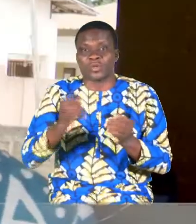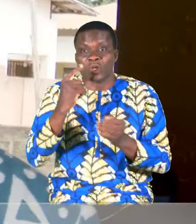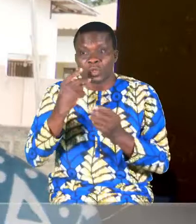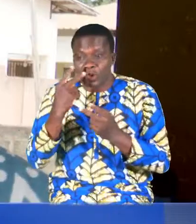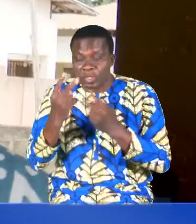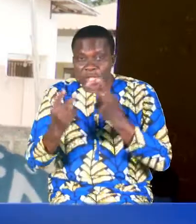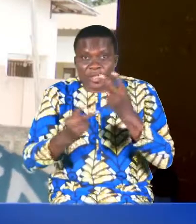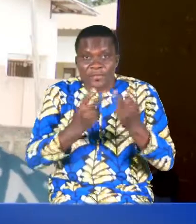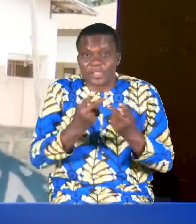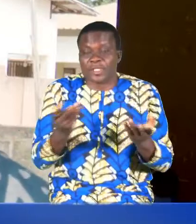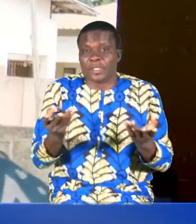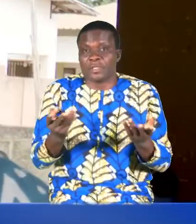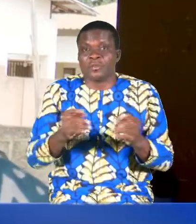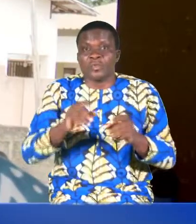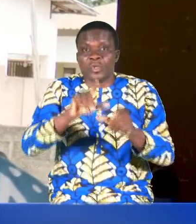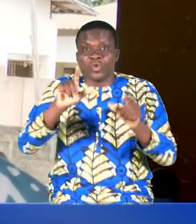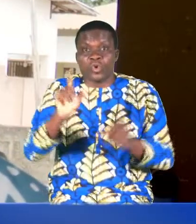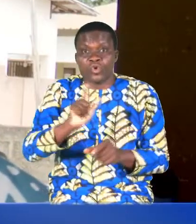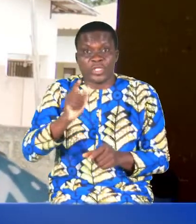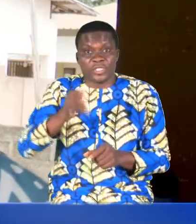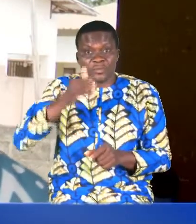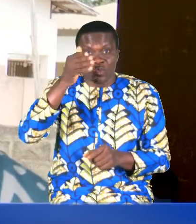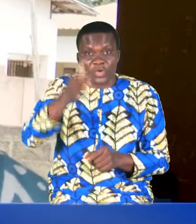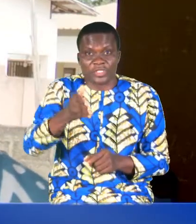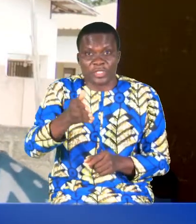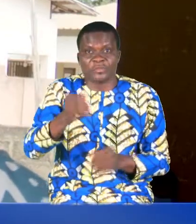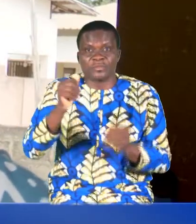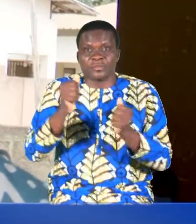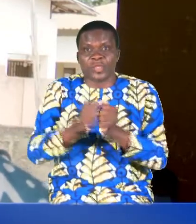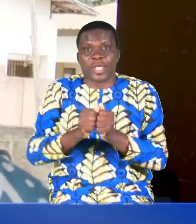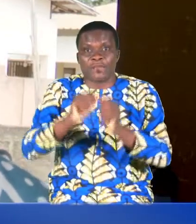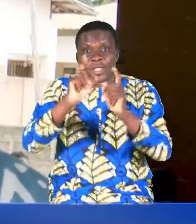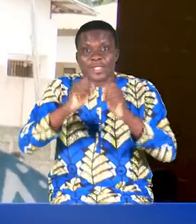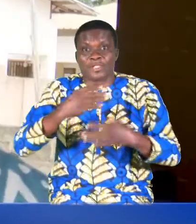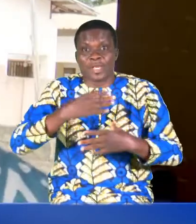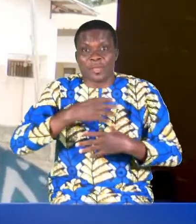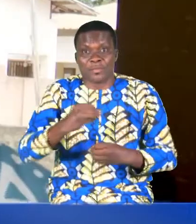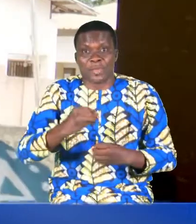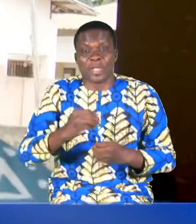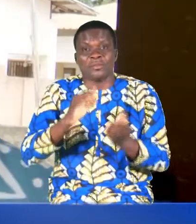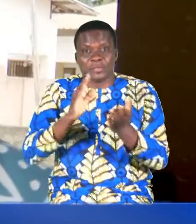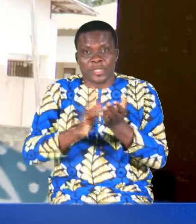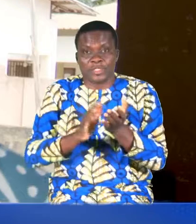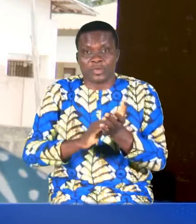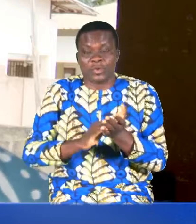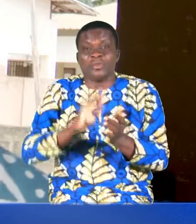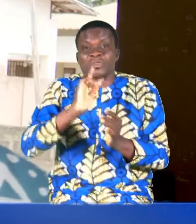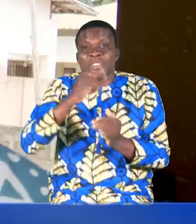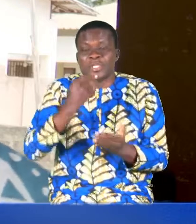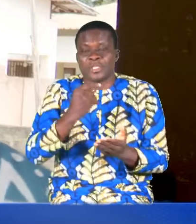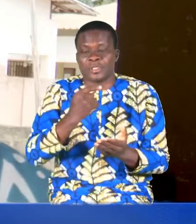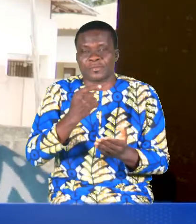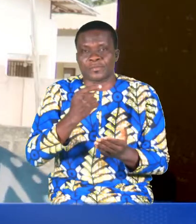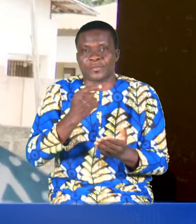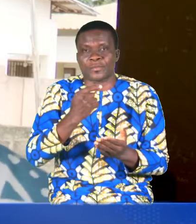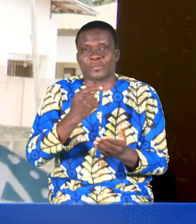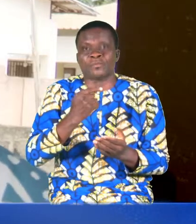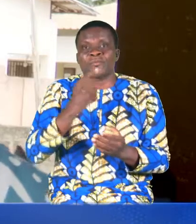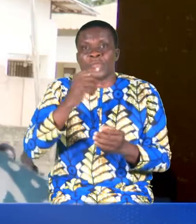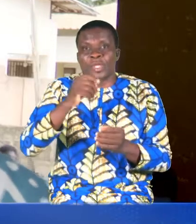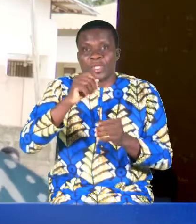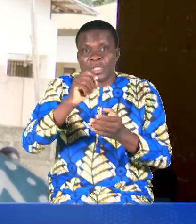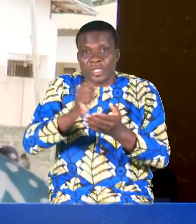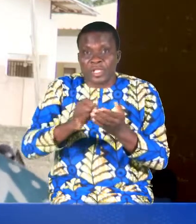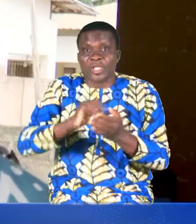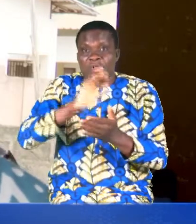sillonnées. Le lundi prochain, avec l'examen blanc, les écoles qui composent